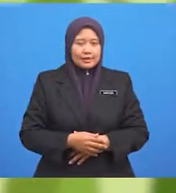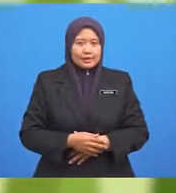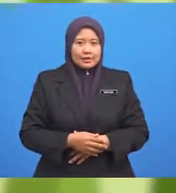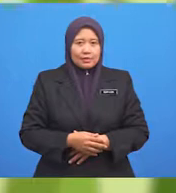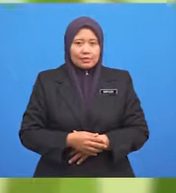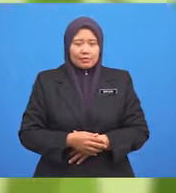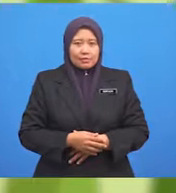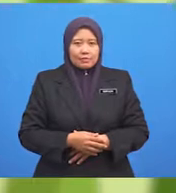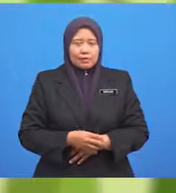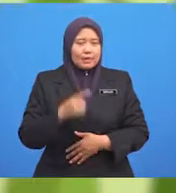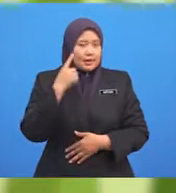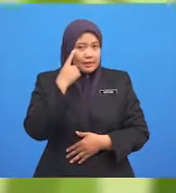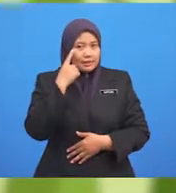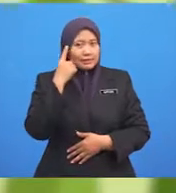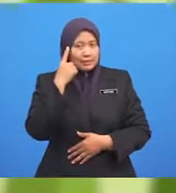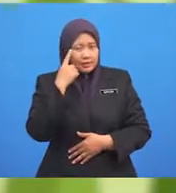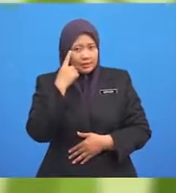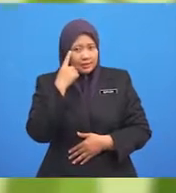melekat. Mata-mata